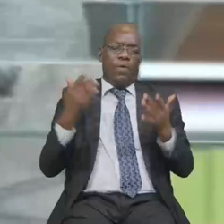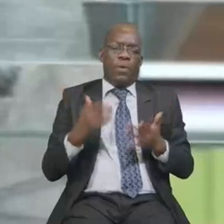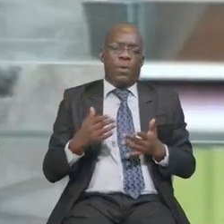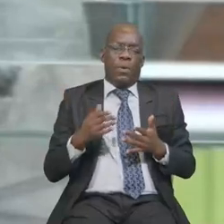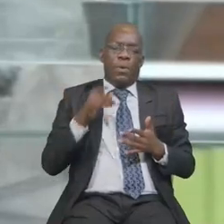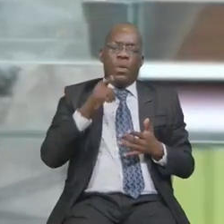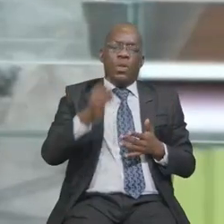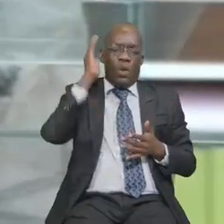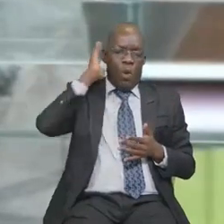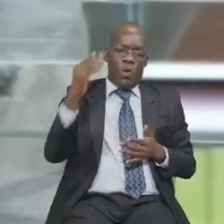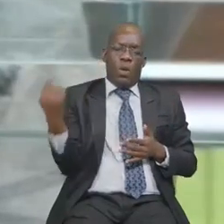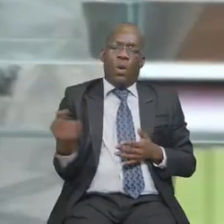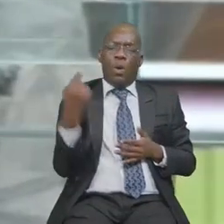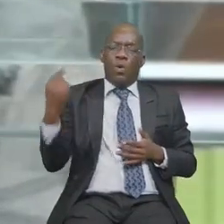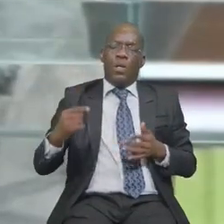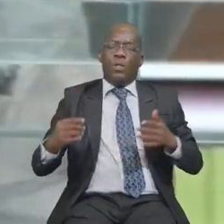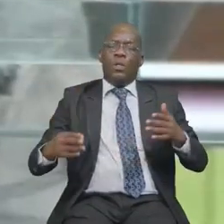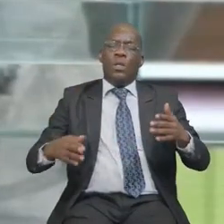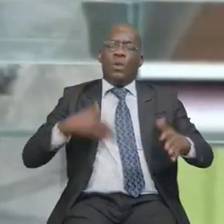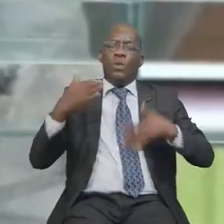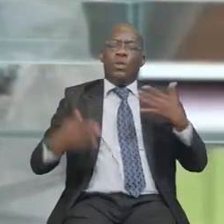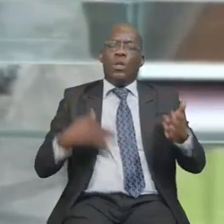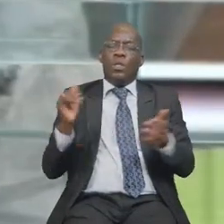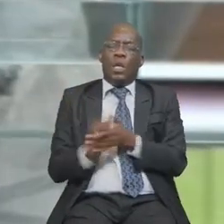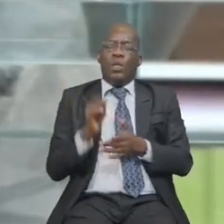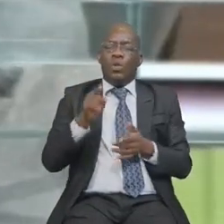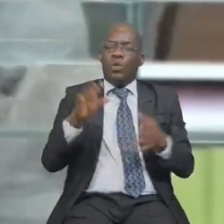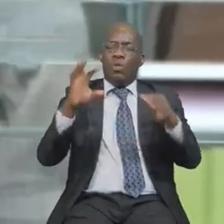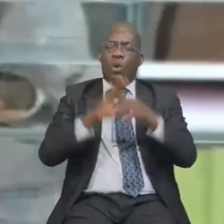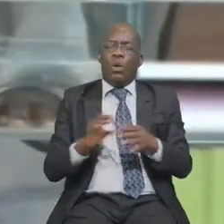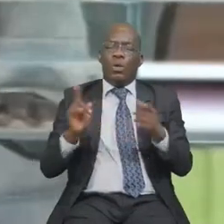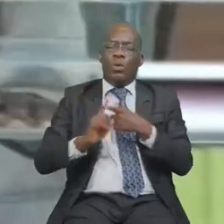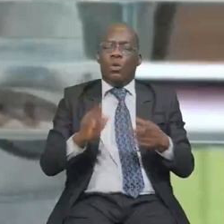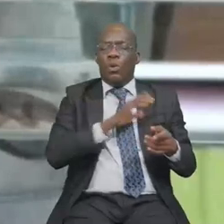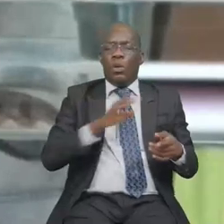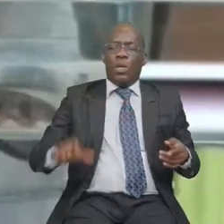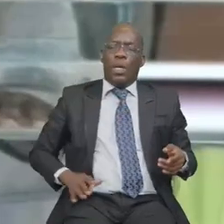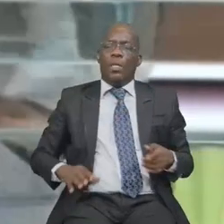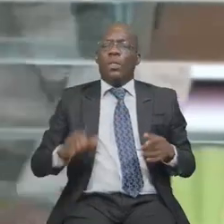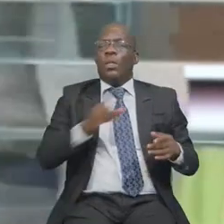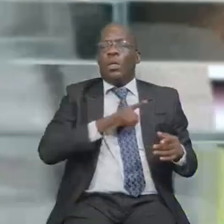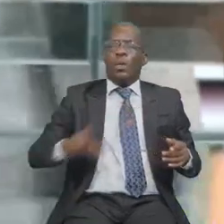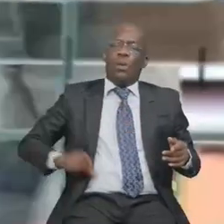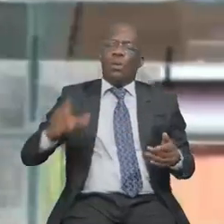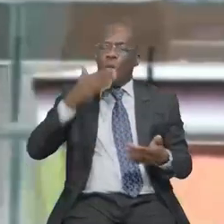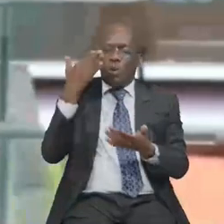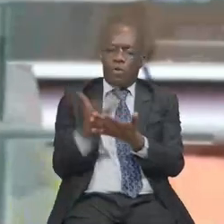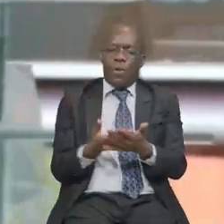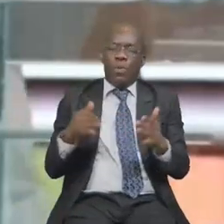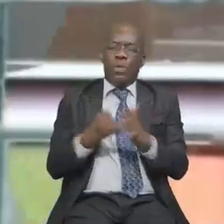Tu vas toujours te réjouir que tu appartiens à Christ. Seigneur, confirme-le dans chaque vie. Je te remercie pour